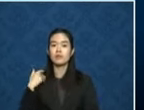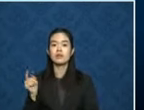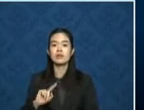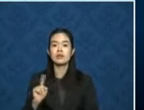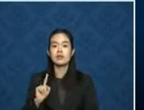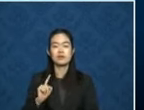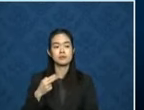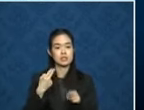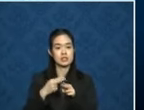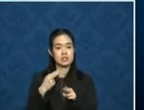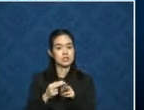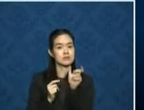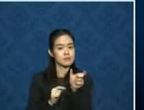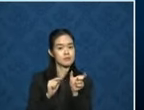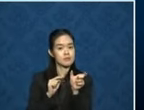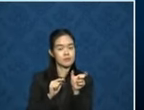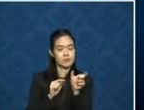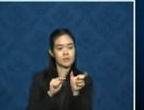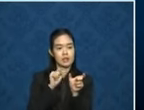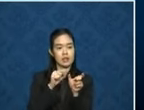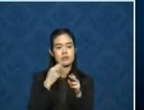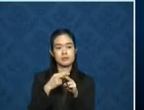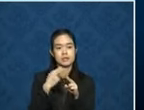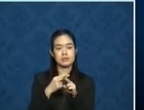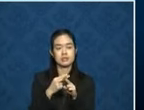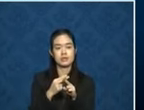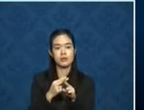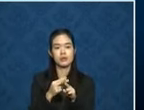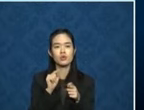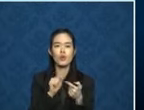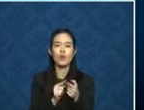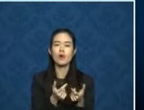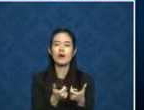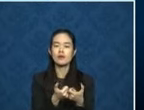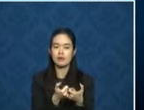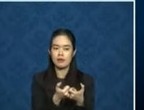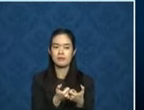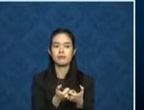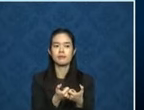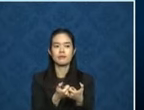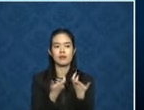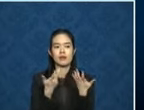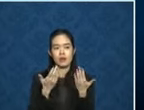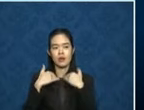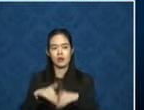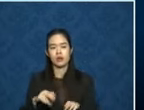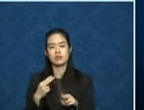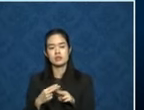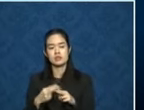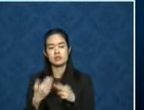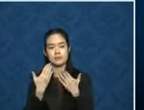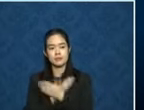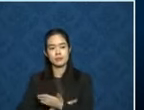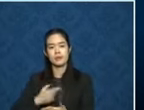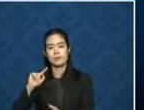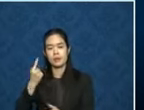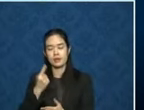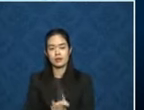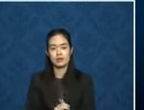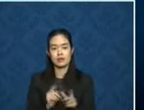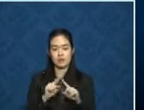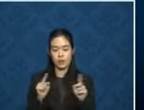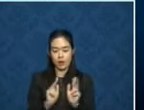ได้ตั้งชื่อแบบทดสอบในตอนเริ่มต้นว่า imitation game นะครับและเปลี่ยนมาเป็นทัวริงเทสในเวลาถัดมาครับโดยการที่เราให้กรรม